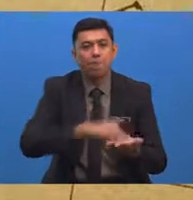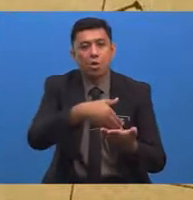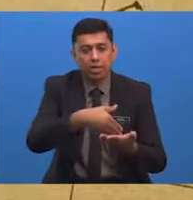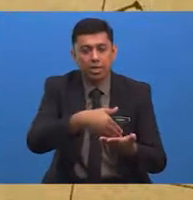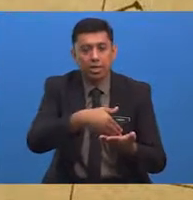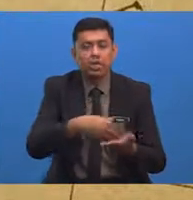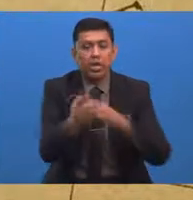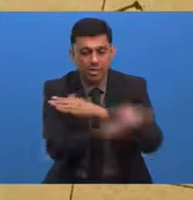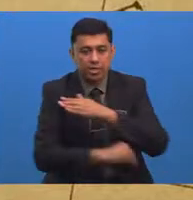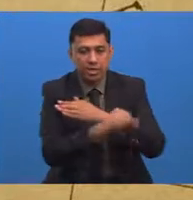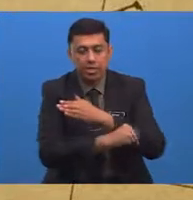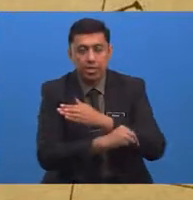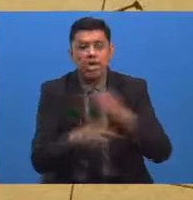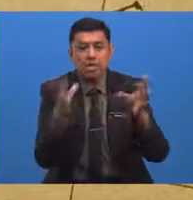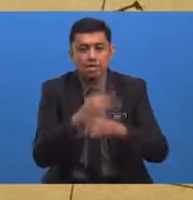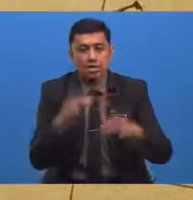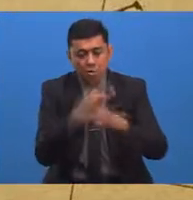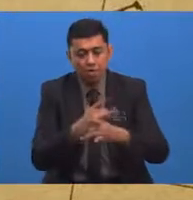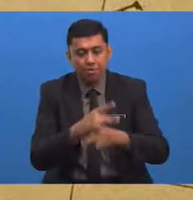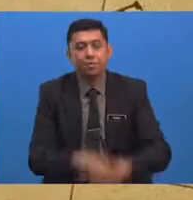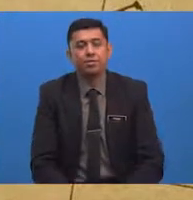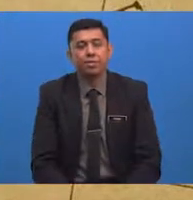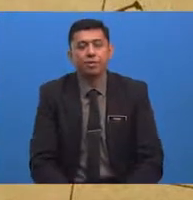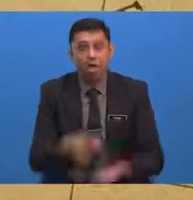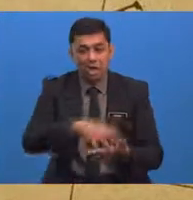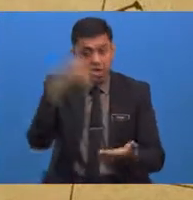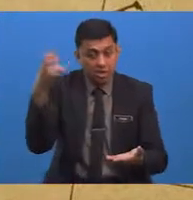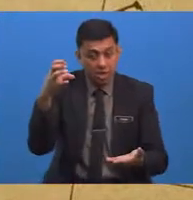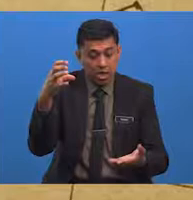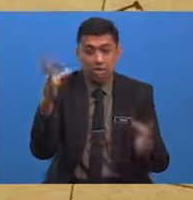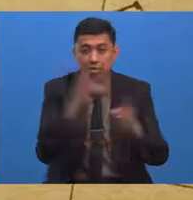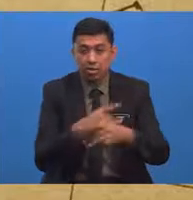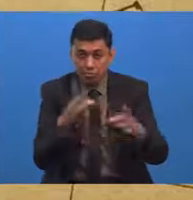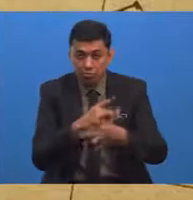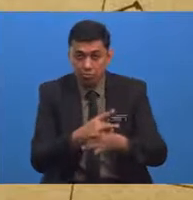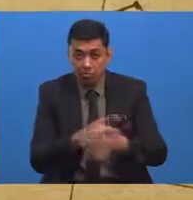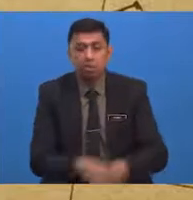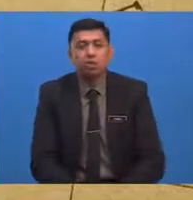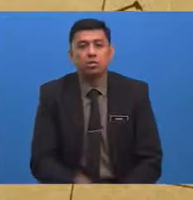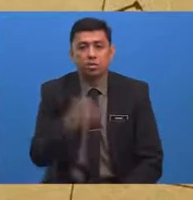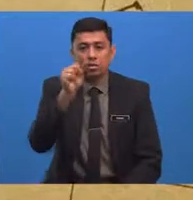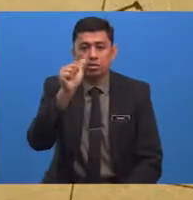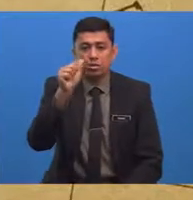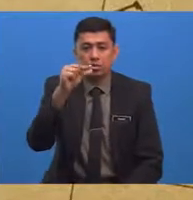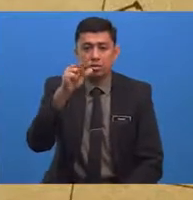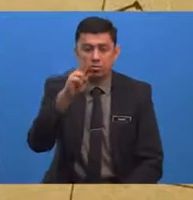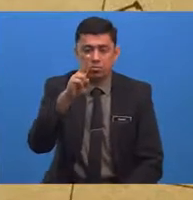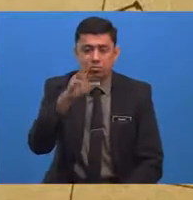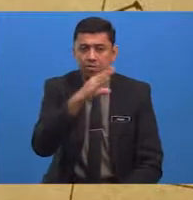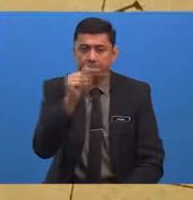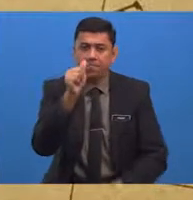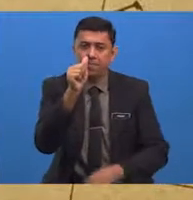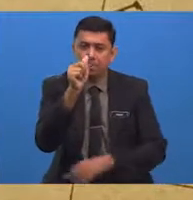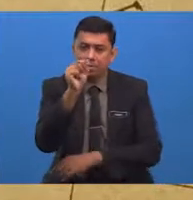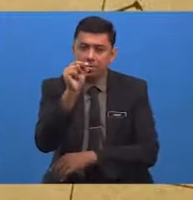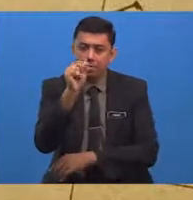Sarawak. Murid-murid, kekayaan Sarawak terutama sagu, antimoni dan emas